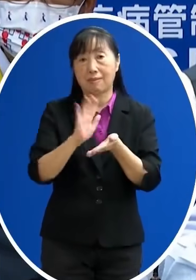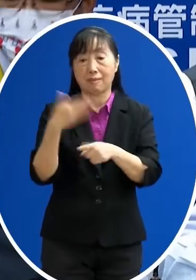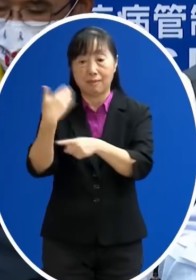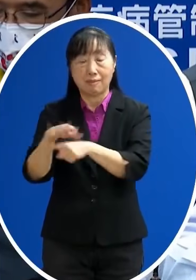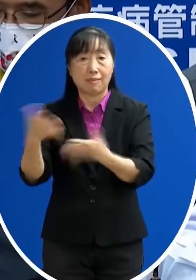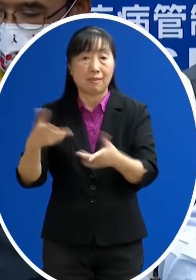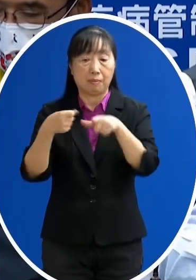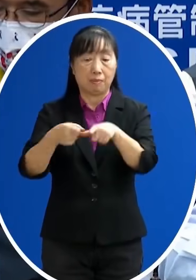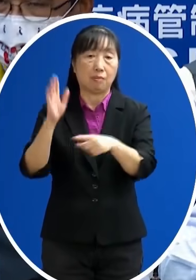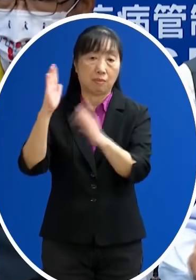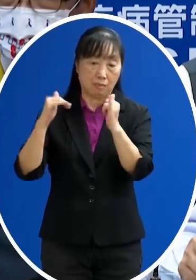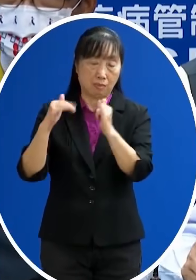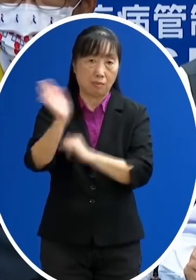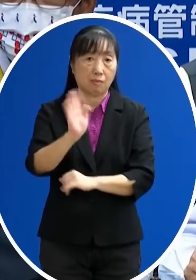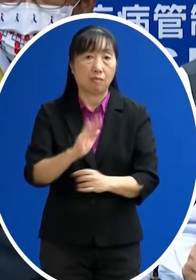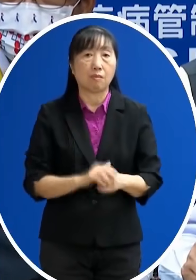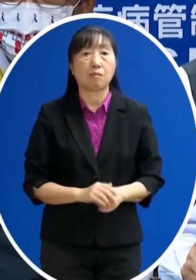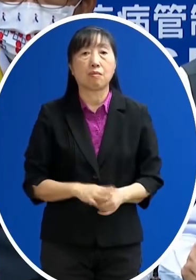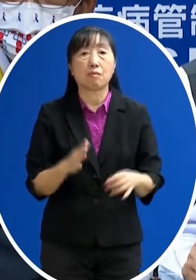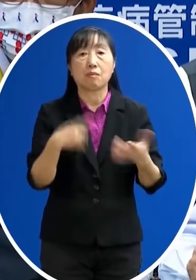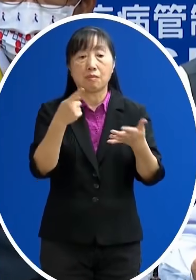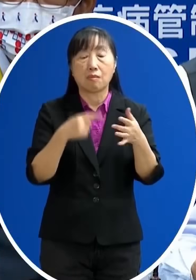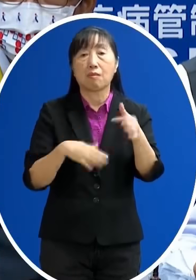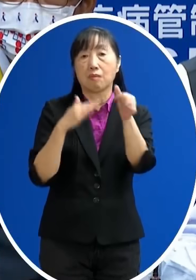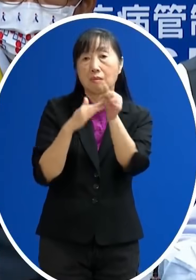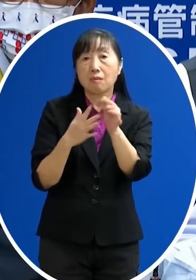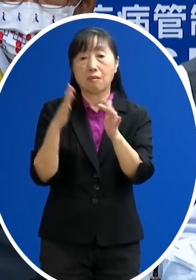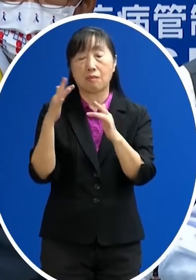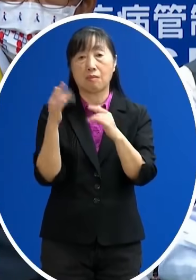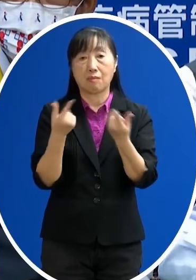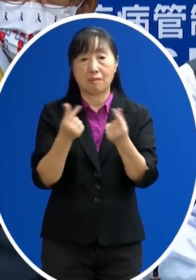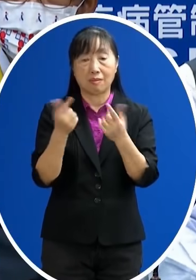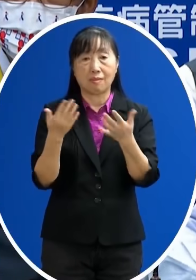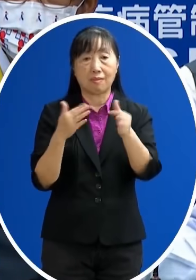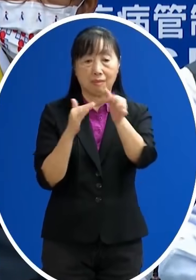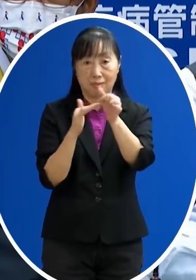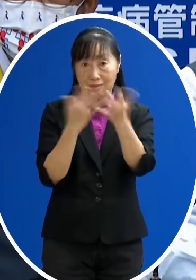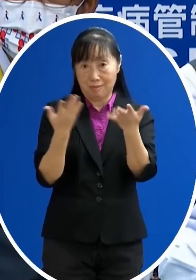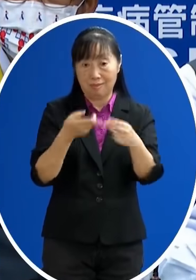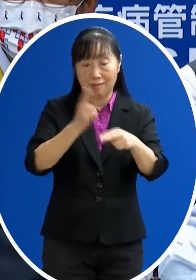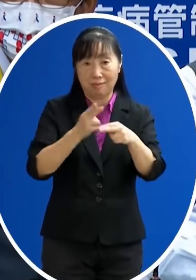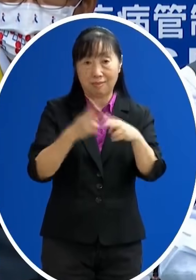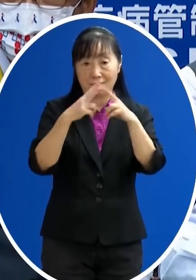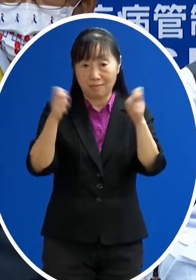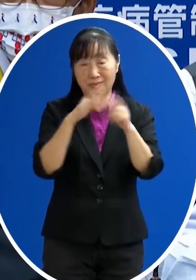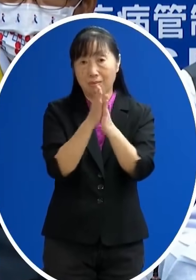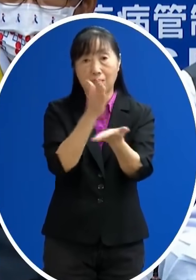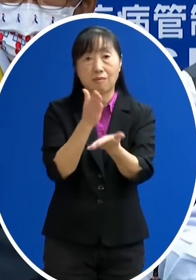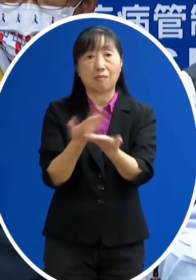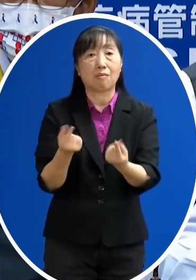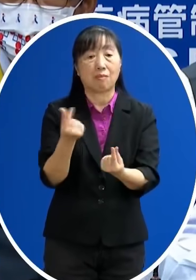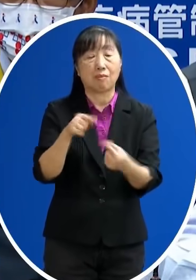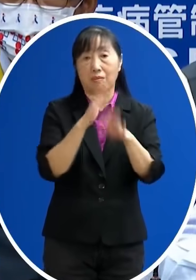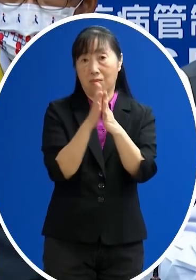敬，暂停宗教集会的活动，那如进香团绕境普渡，那宗教场所也